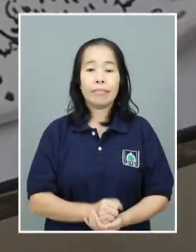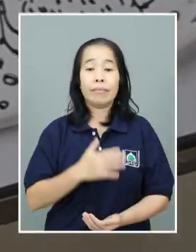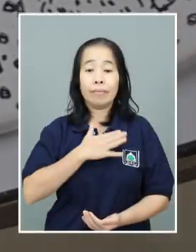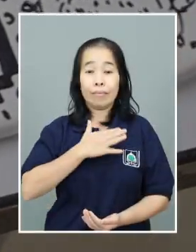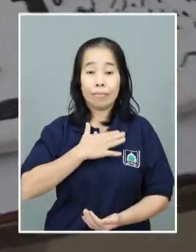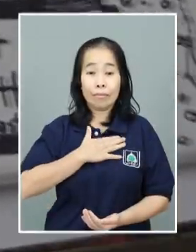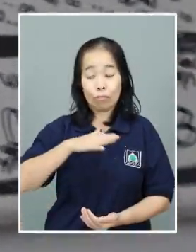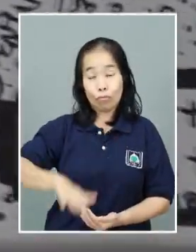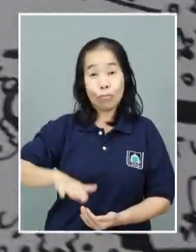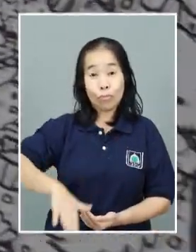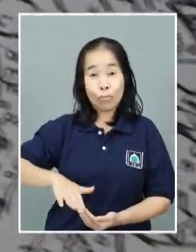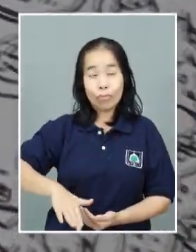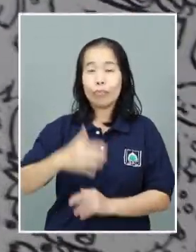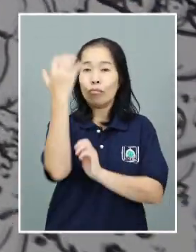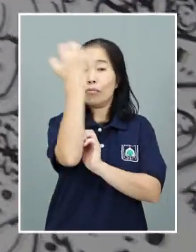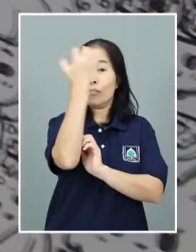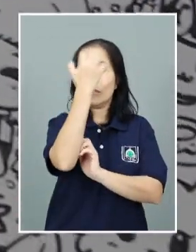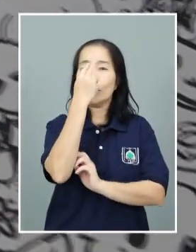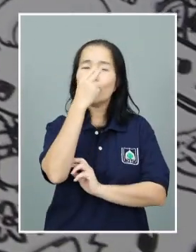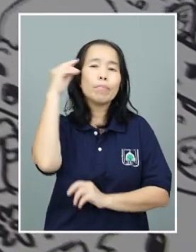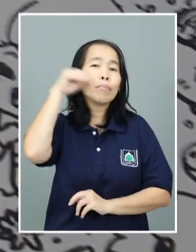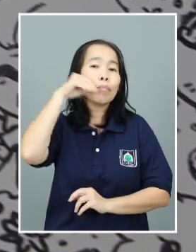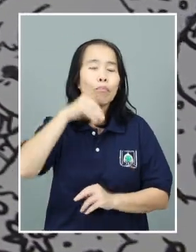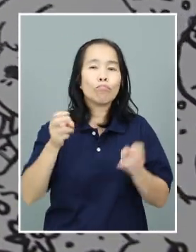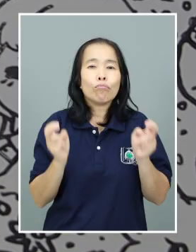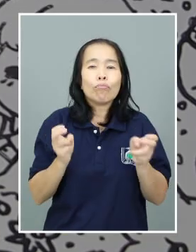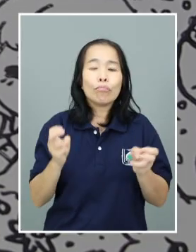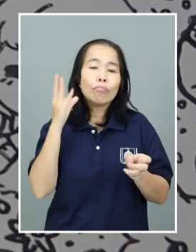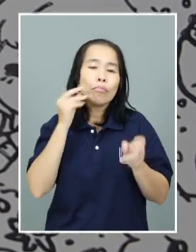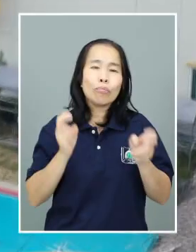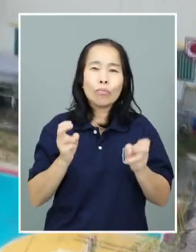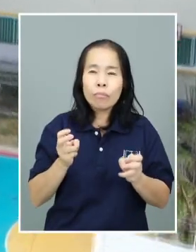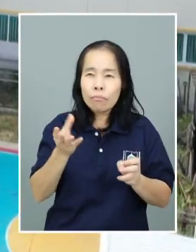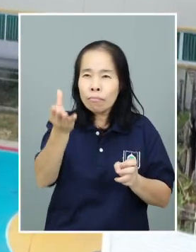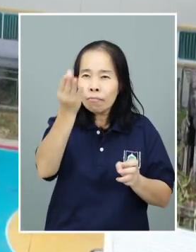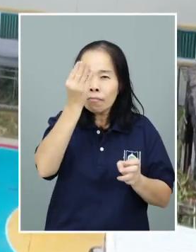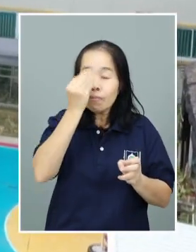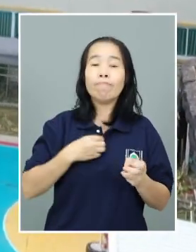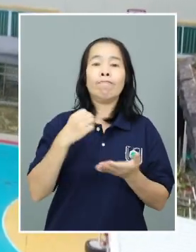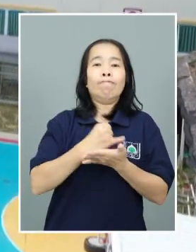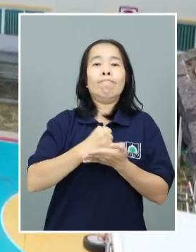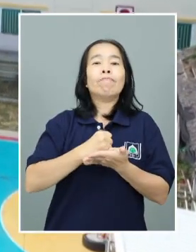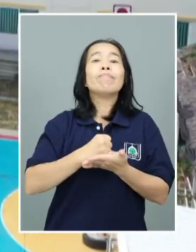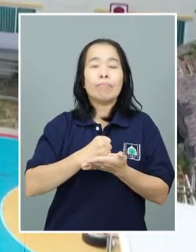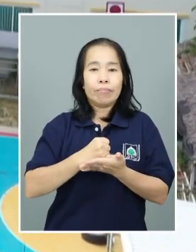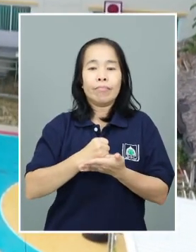ดูการ์ตูนถ้าไม่มีการ์ตูนนะหนูก็คงไม่อยากวาดรูปเลยค่ะ